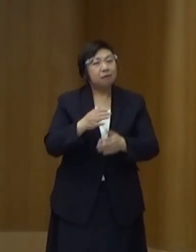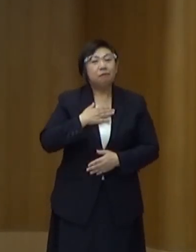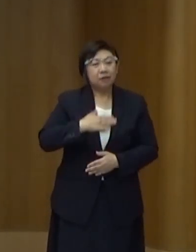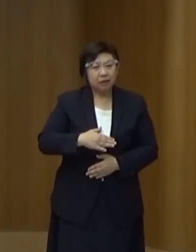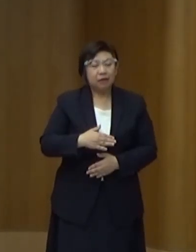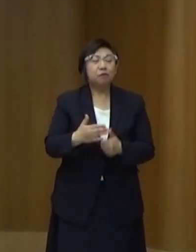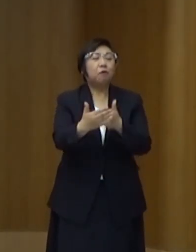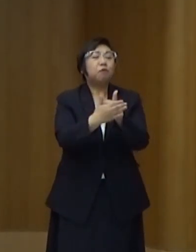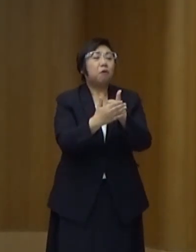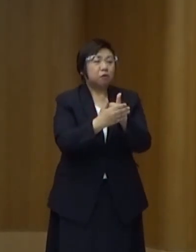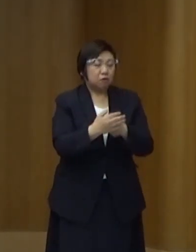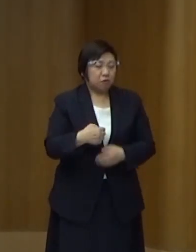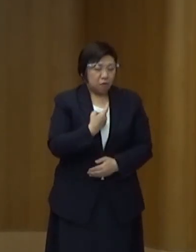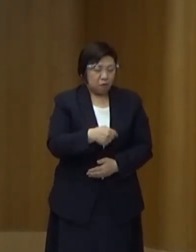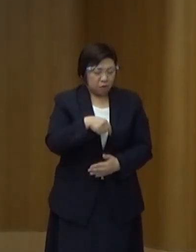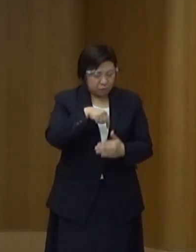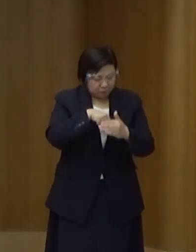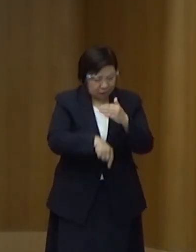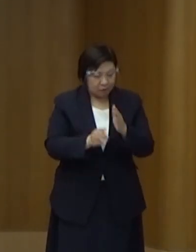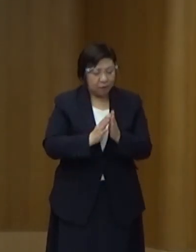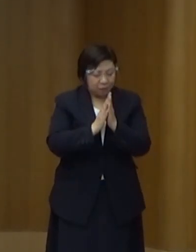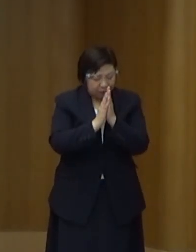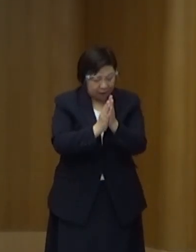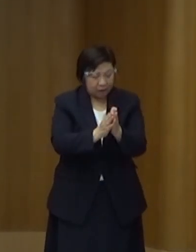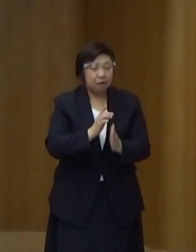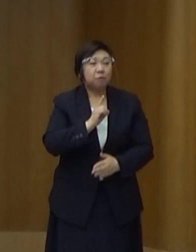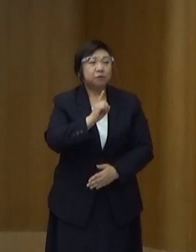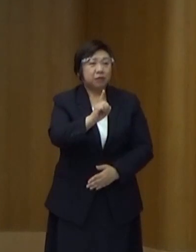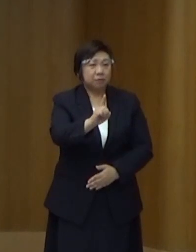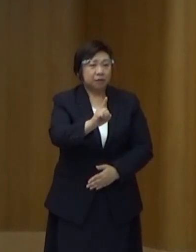ご協力を心からお願いを申し上げます。